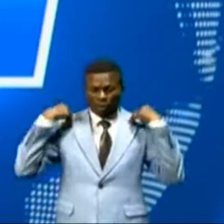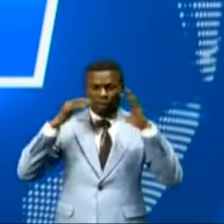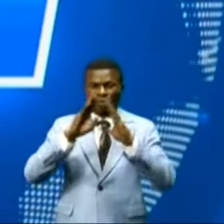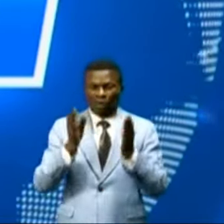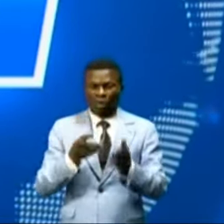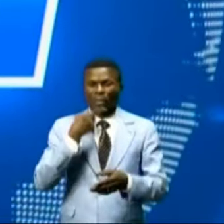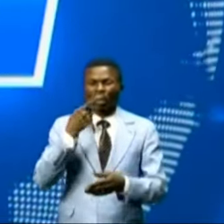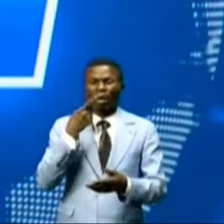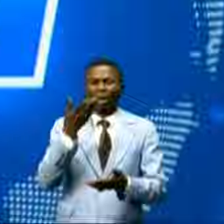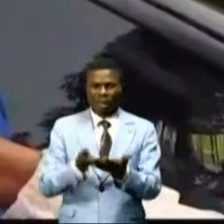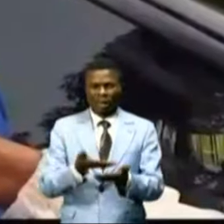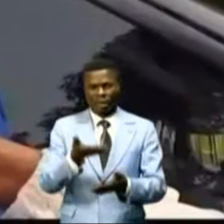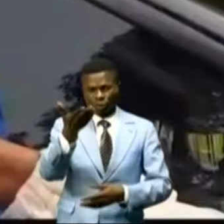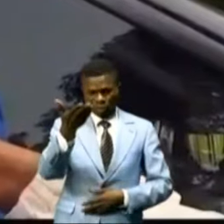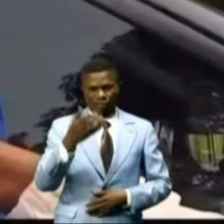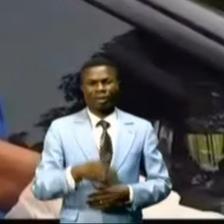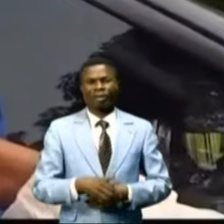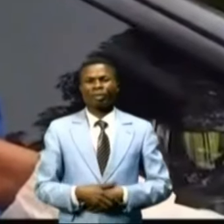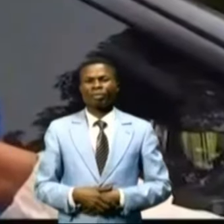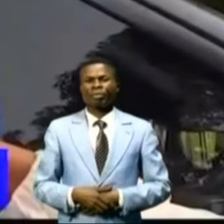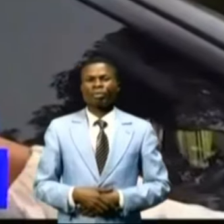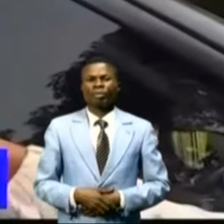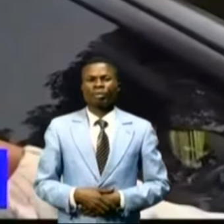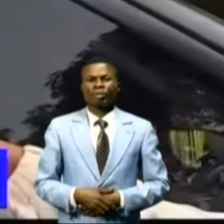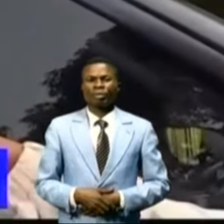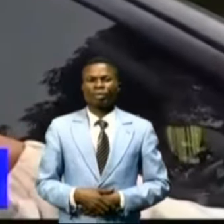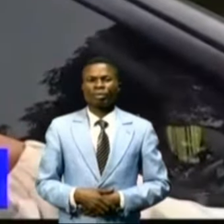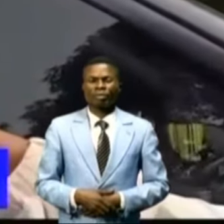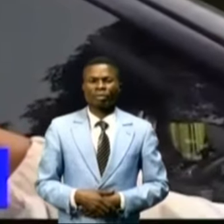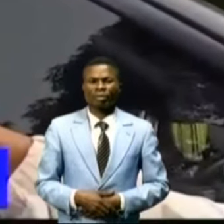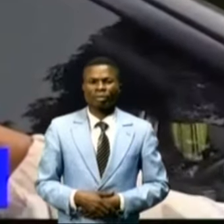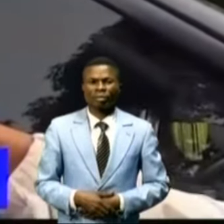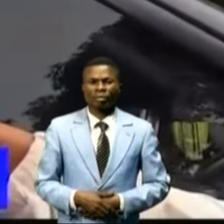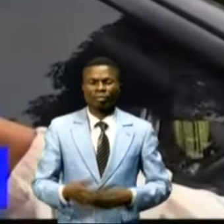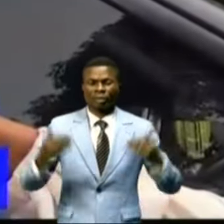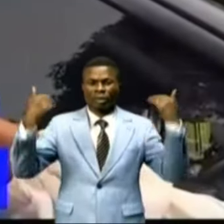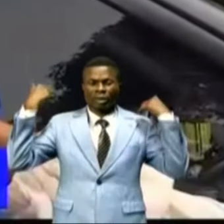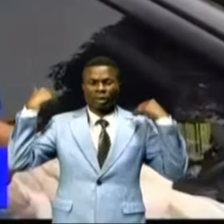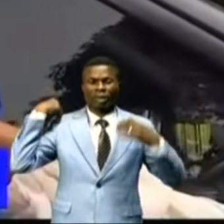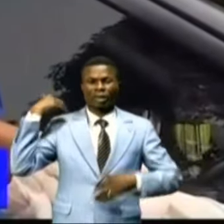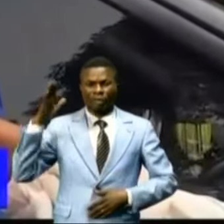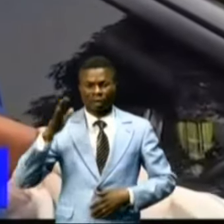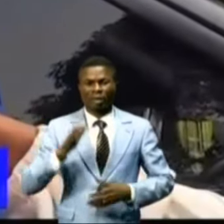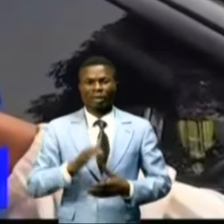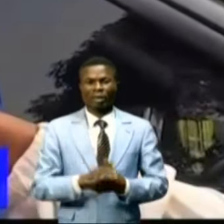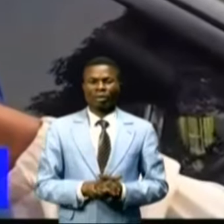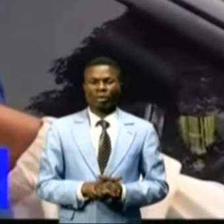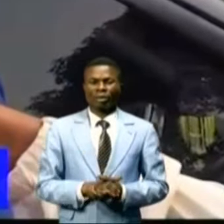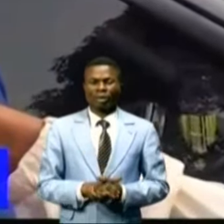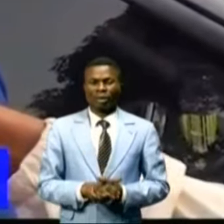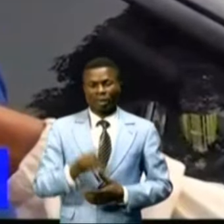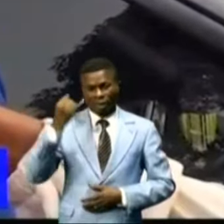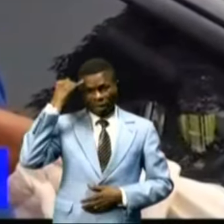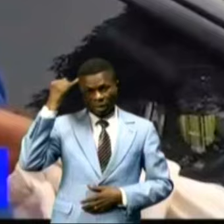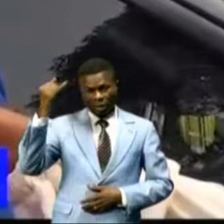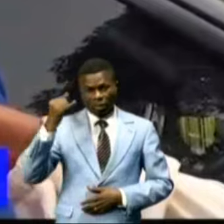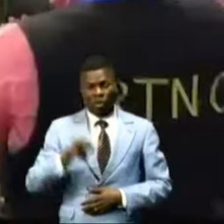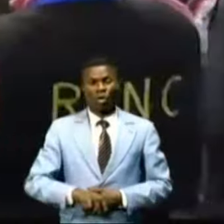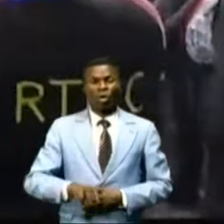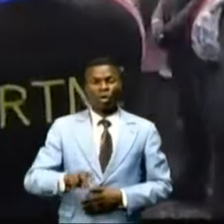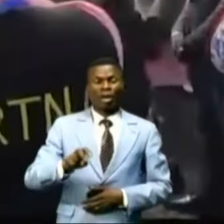en ces termes. Je tiens à remercier le chef de l'État parce qu'il s'est déplacé de son